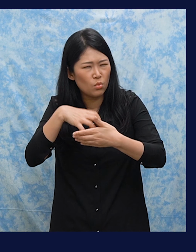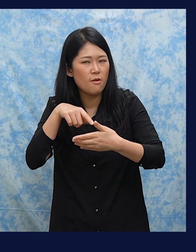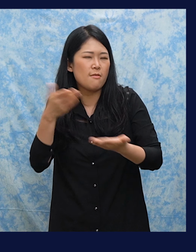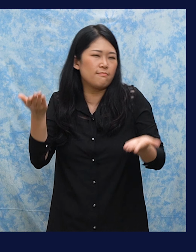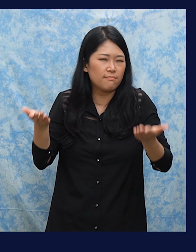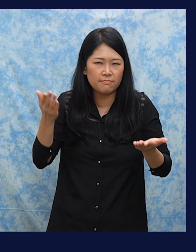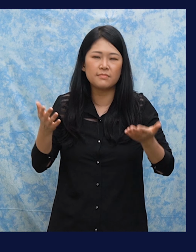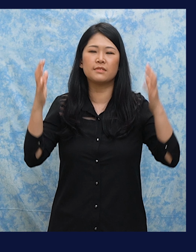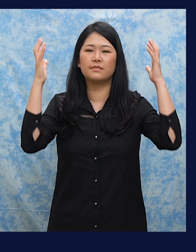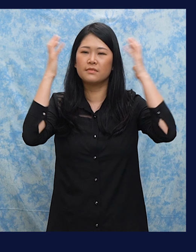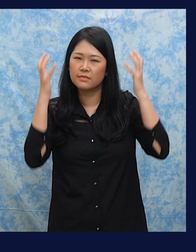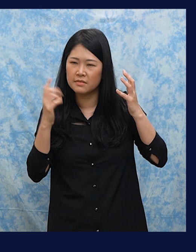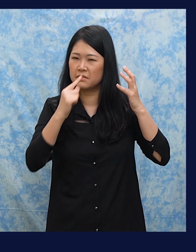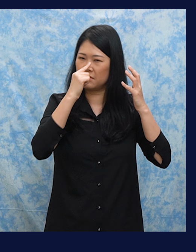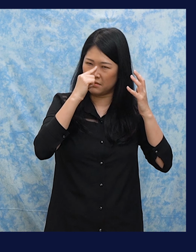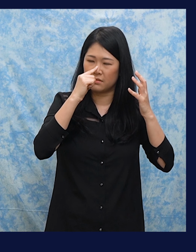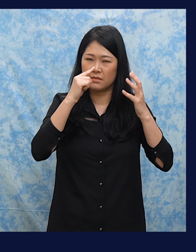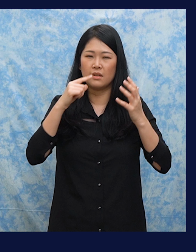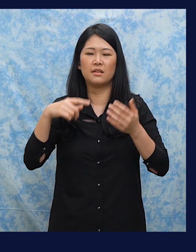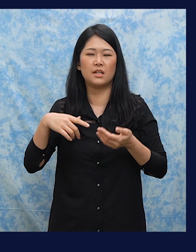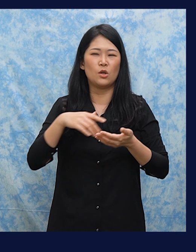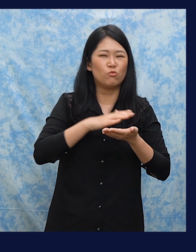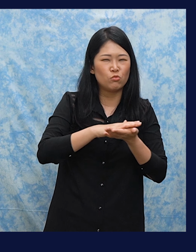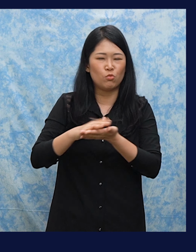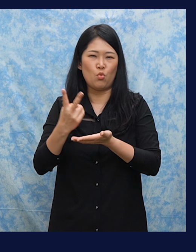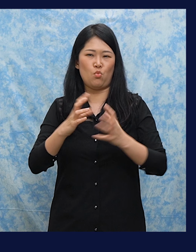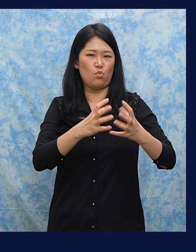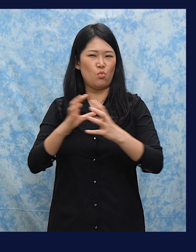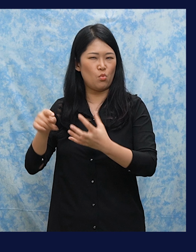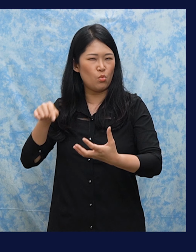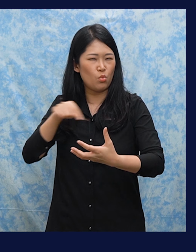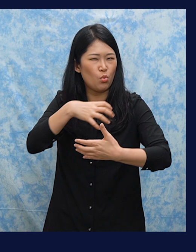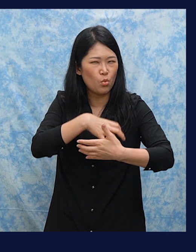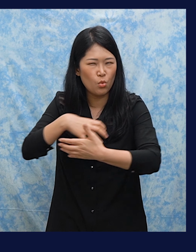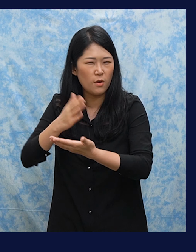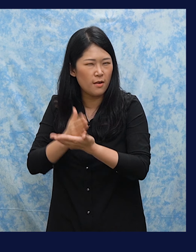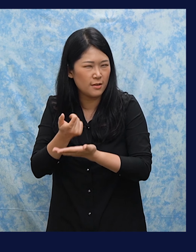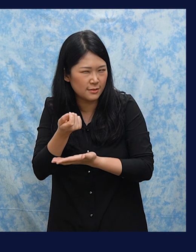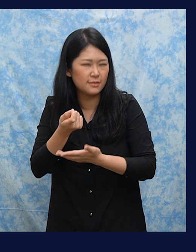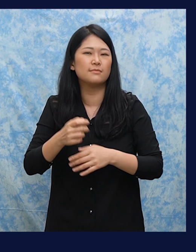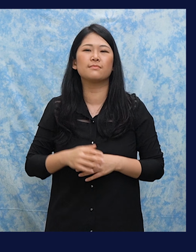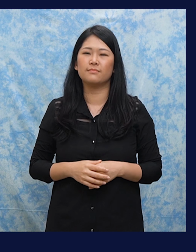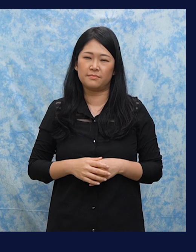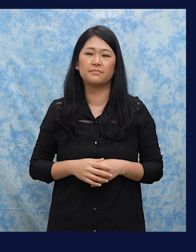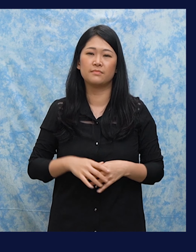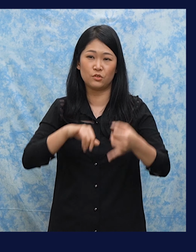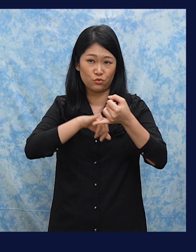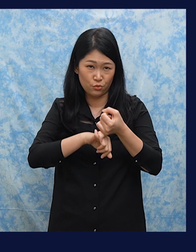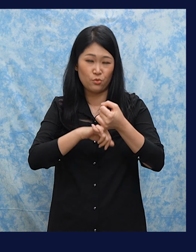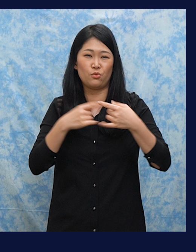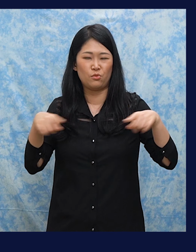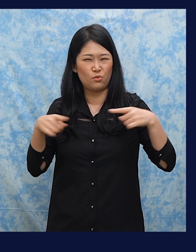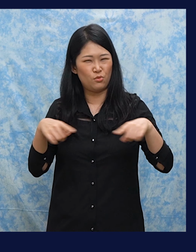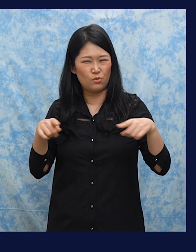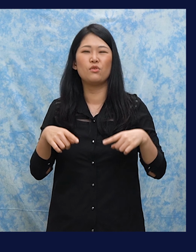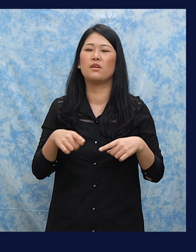容。如果比较巴克所写的两套《受难曲》，他们的内容都有点不同的。圣约翰受难曲